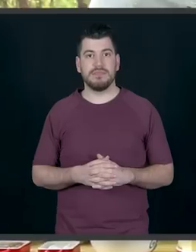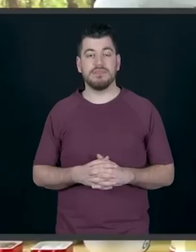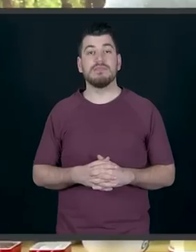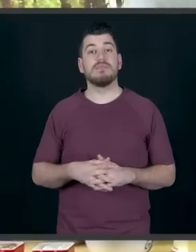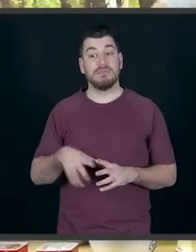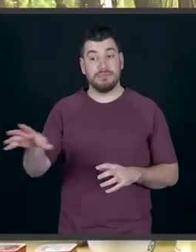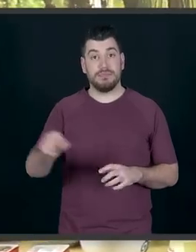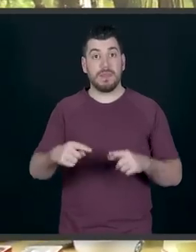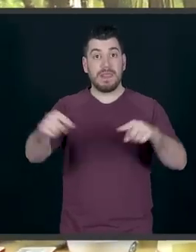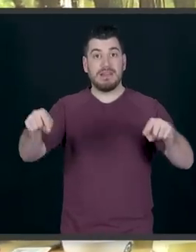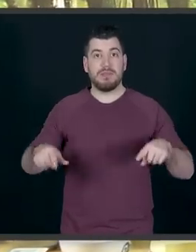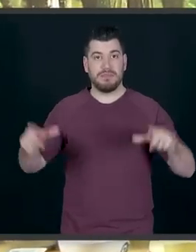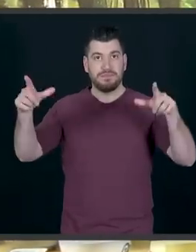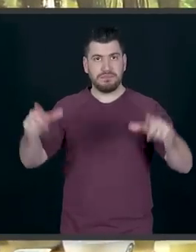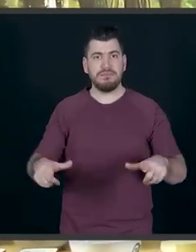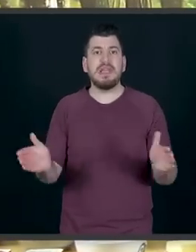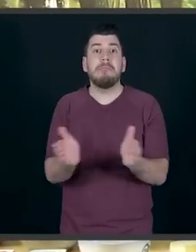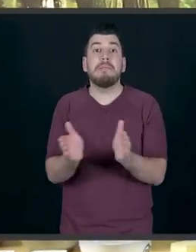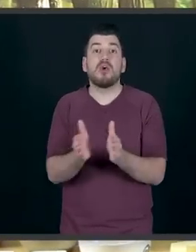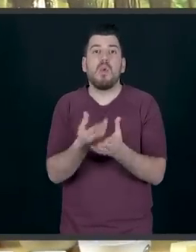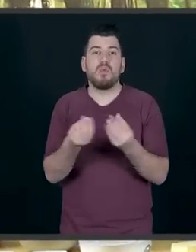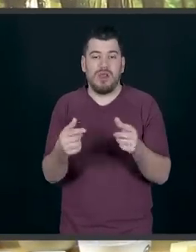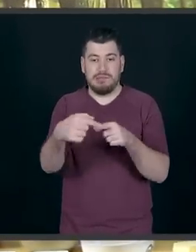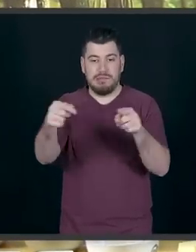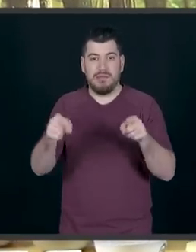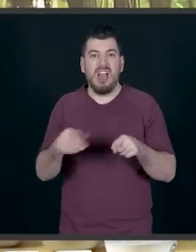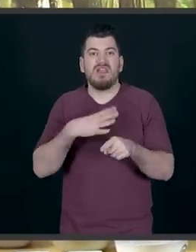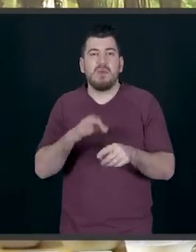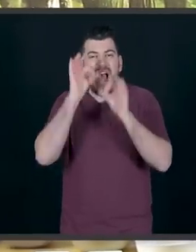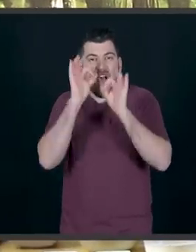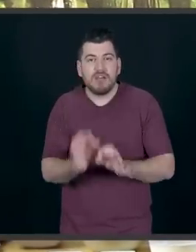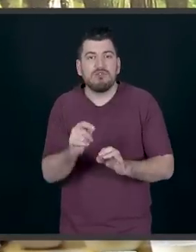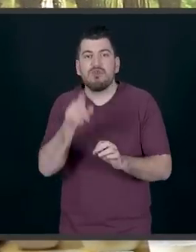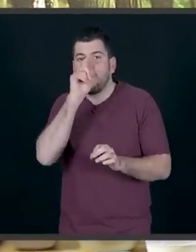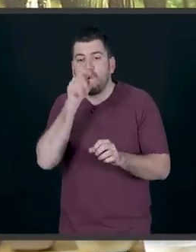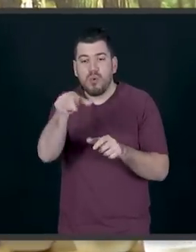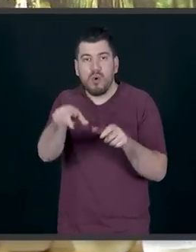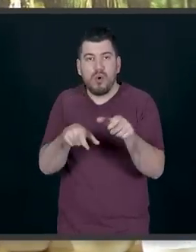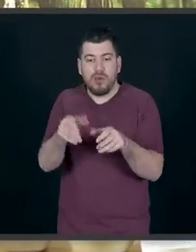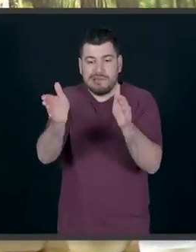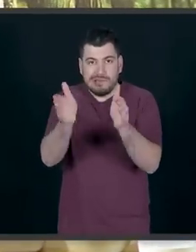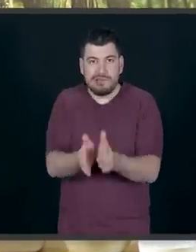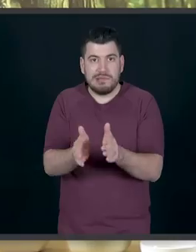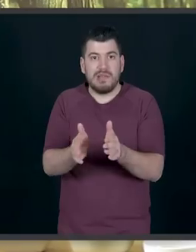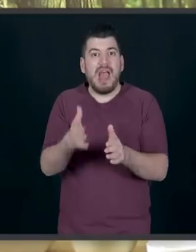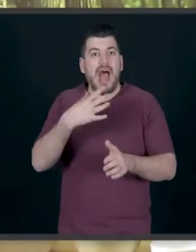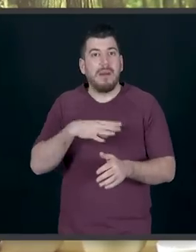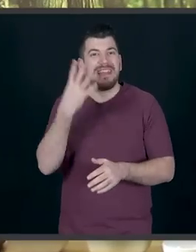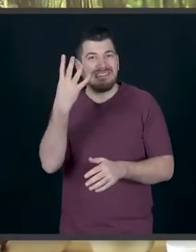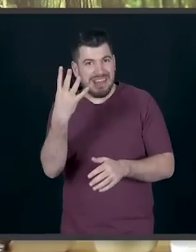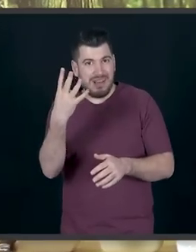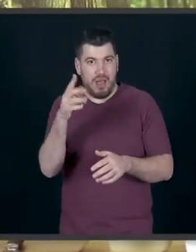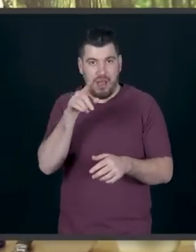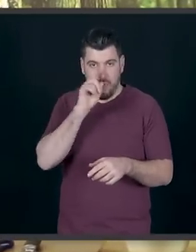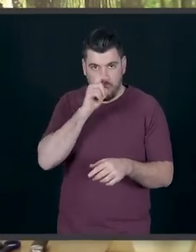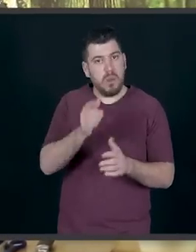Παίρνω ένα ταψάκι. Πολύ μικρό, ίσα ίσα να χωράει τα κοτόπουλα. Είναι πολύ βασικό. Άμα θα βάζει 4 κοτόπουλα θα παίρνει ένα πιο μακρύ. Δεν